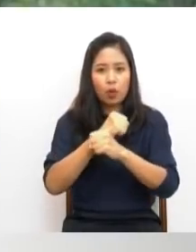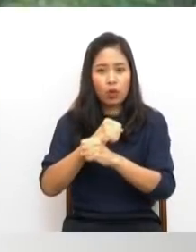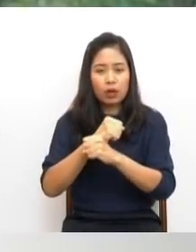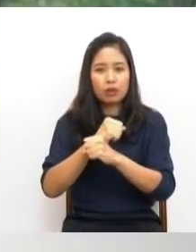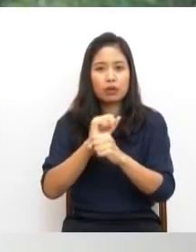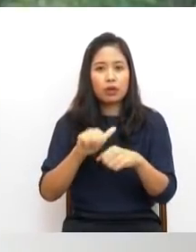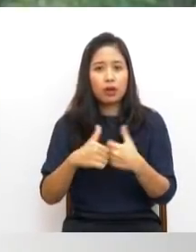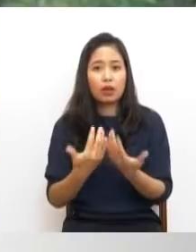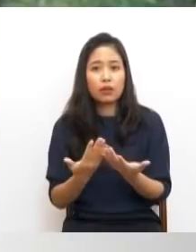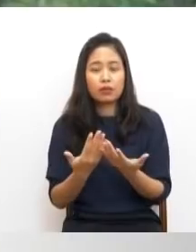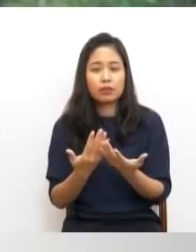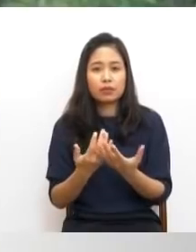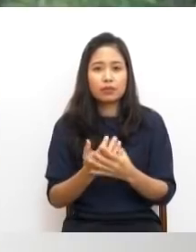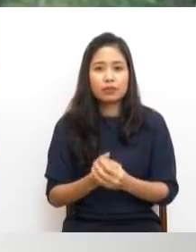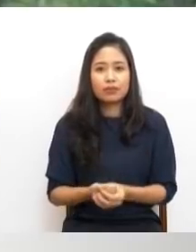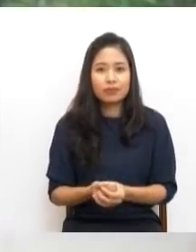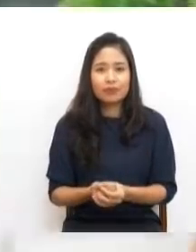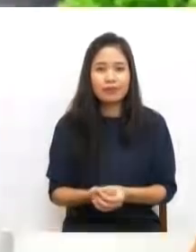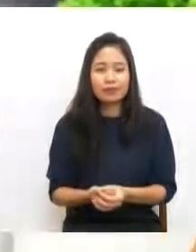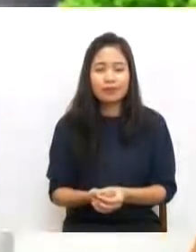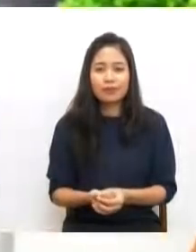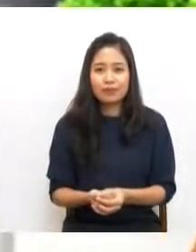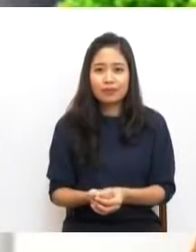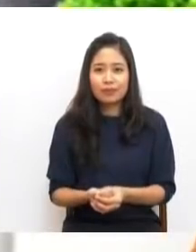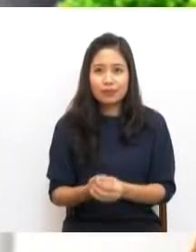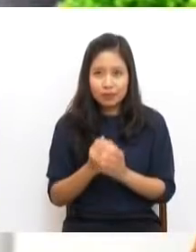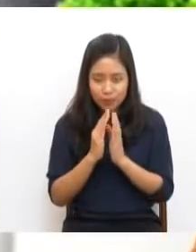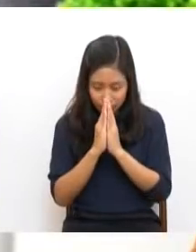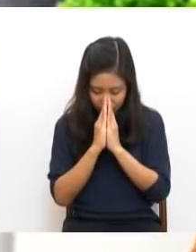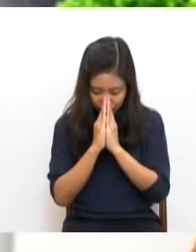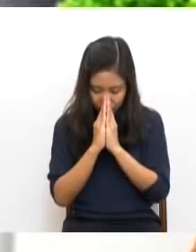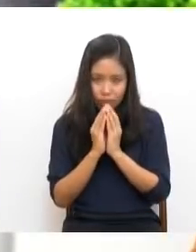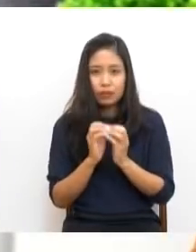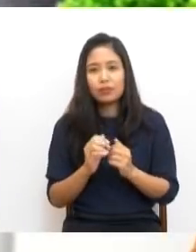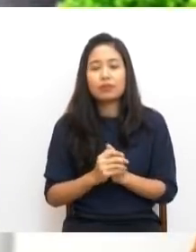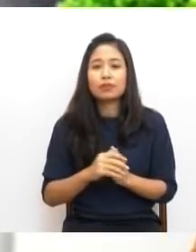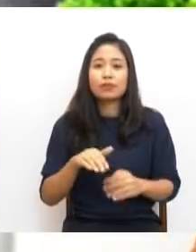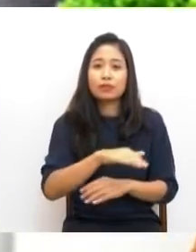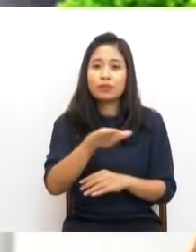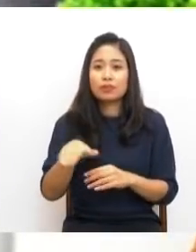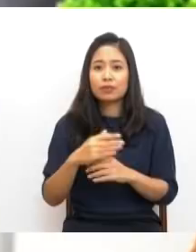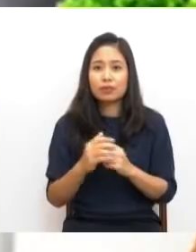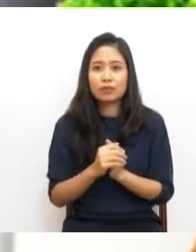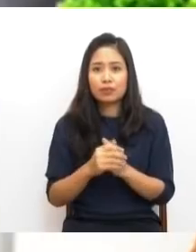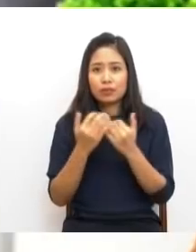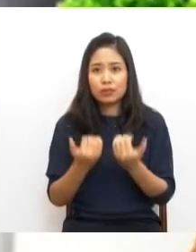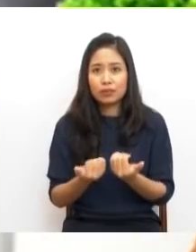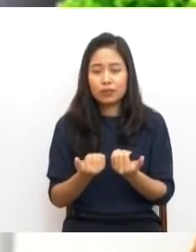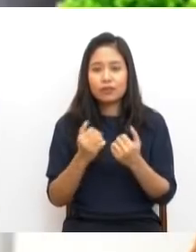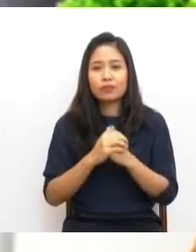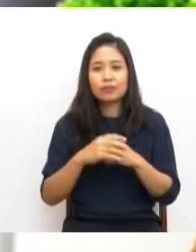ายละเอียดจะเป็นอย่างไรนั้นขอเชิญรับชมค่ะ สวัสดีครับคุณผู้ชมครับก่อนอื่นนะครับผมขออนุญาตถอดแมสนะ